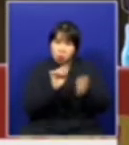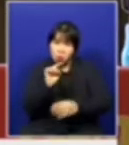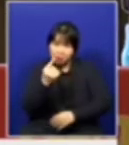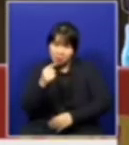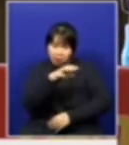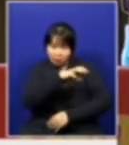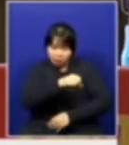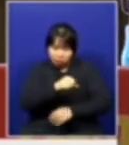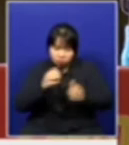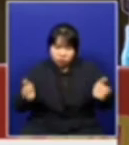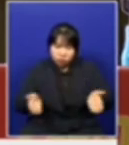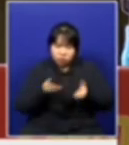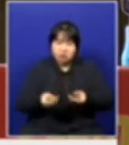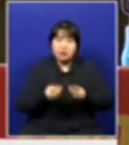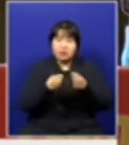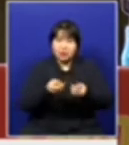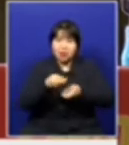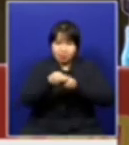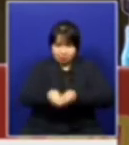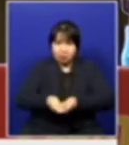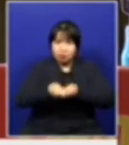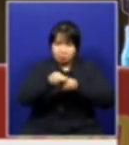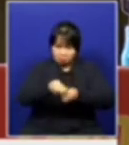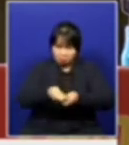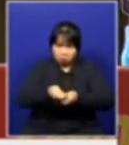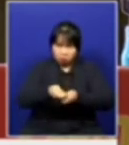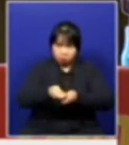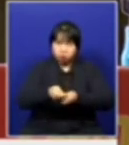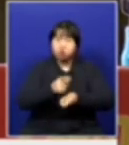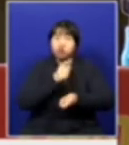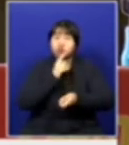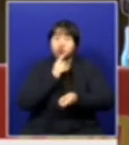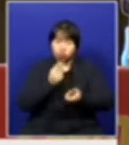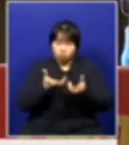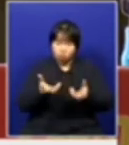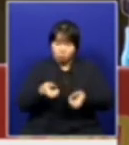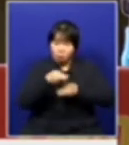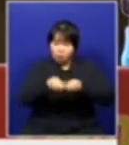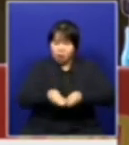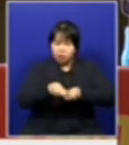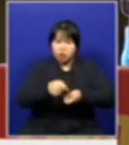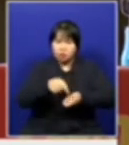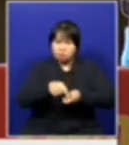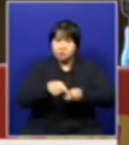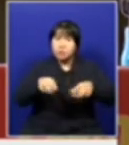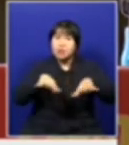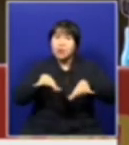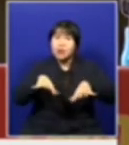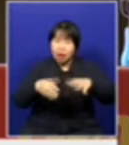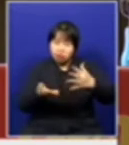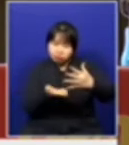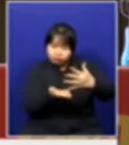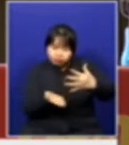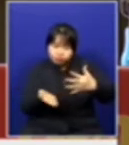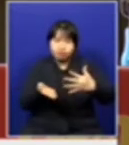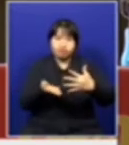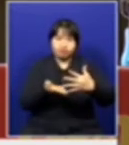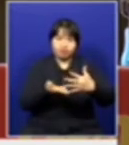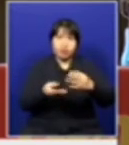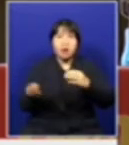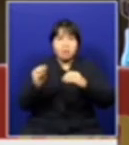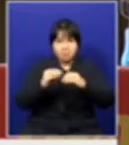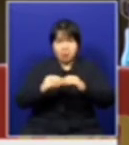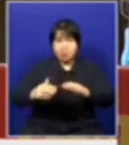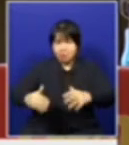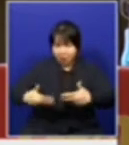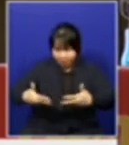มให้เกษตรกรยกระดับการทำสินค้าเกษตรให้มีคุณภาพเพื่อเพิ่มมูลค่าและสร้างรายได้ให้กับเก